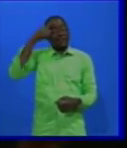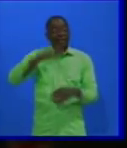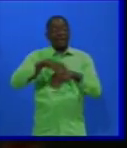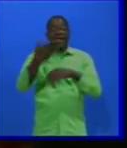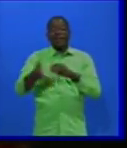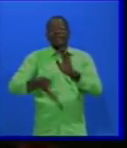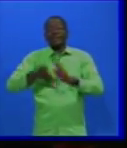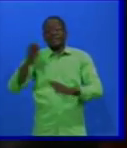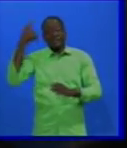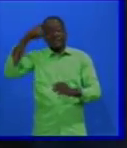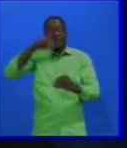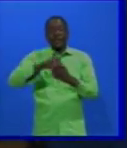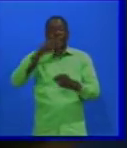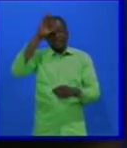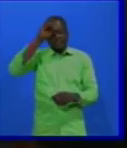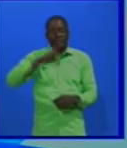brutal.